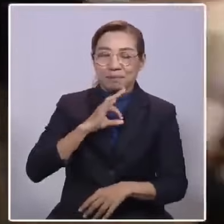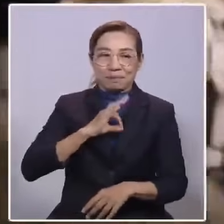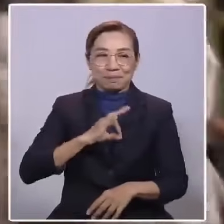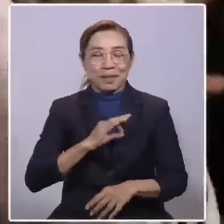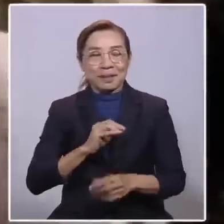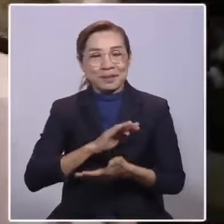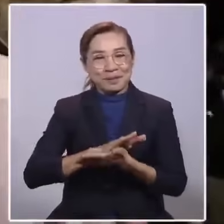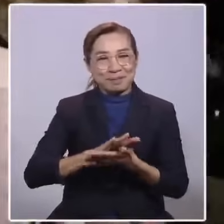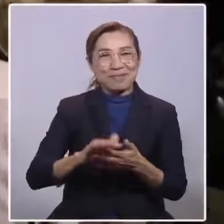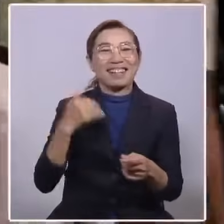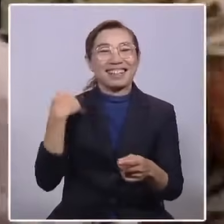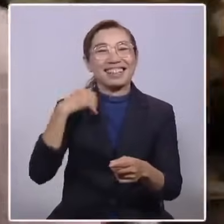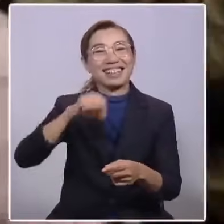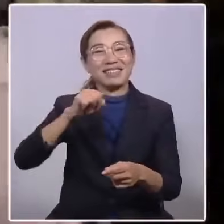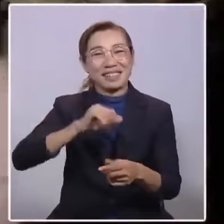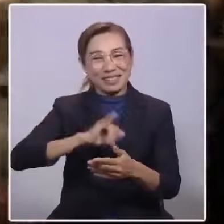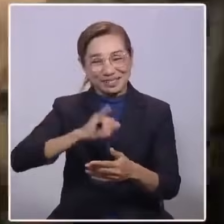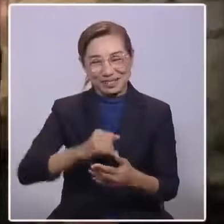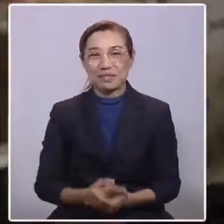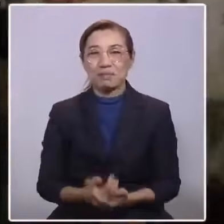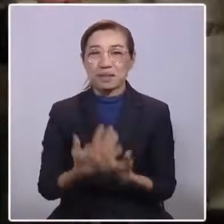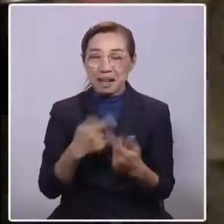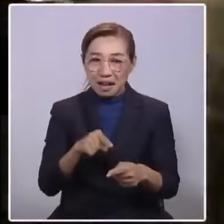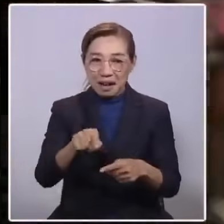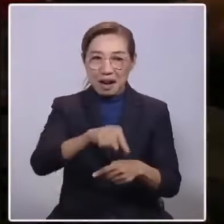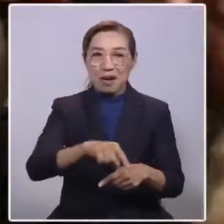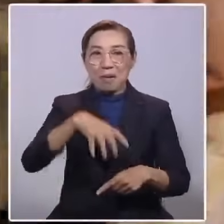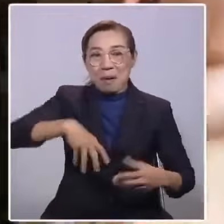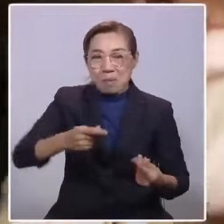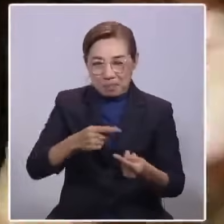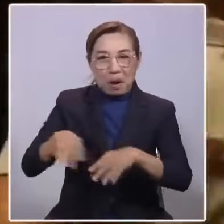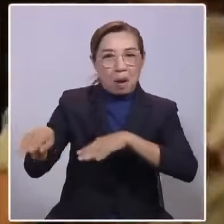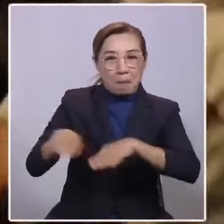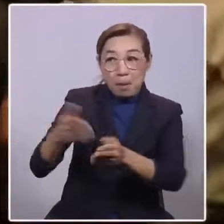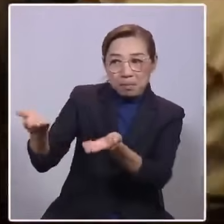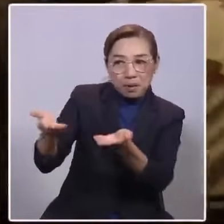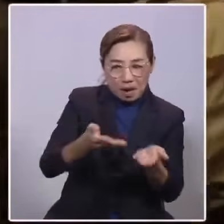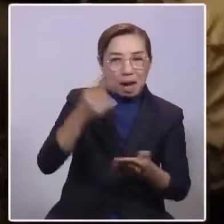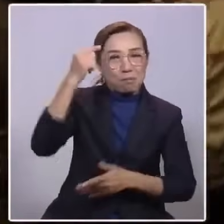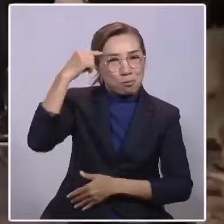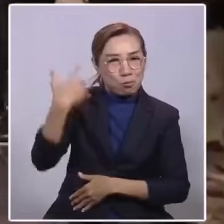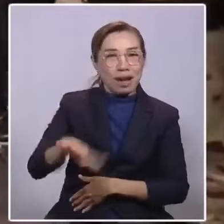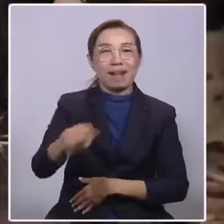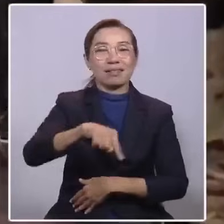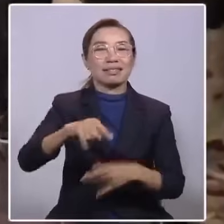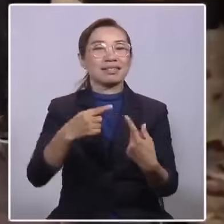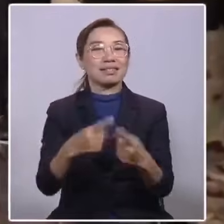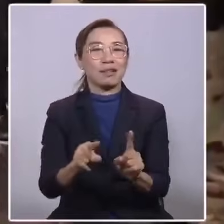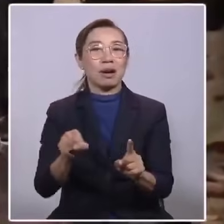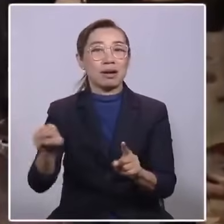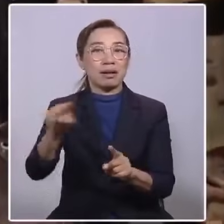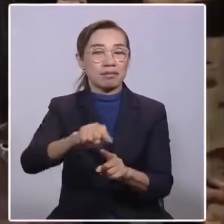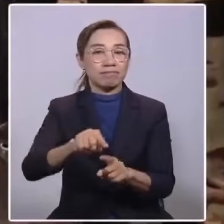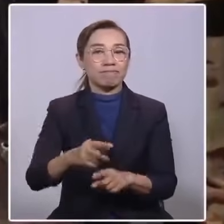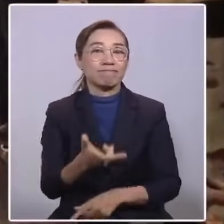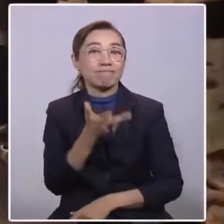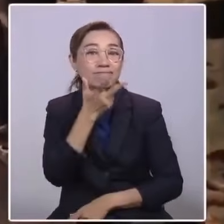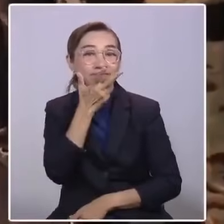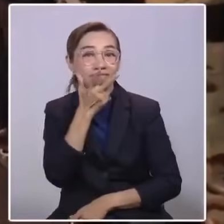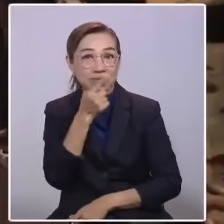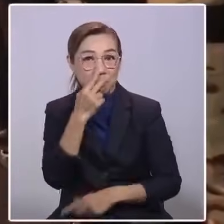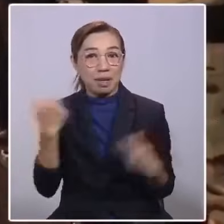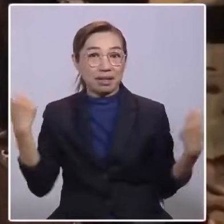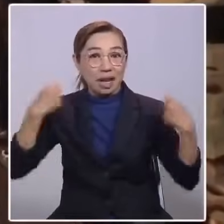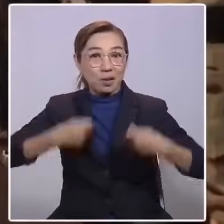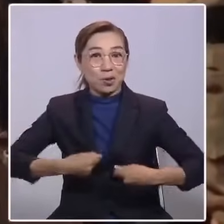นะฮะแหมแล้วก็เตรียมพร้อมในการต้อนรับท่านอยู่แล้วด้วยอในการมาถึงแต่ว่าไปนี่เอ่อเสี่ยหนูก็ใส่ชุด